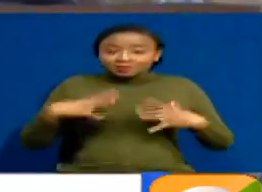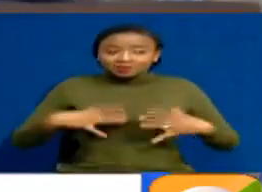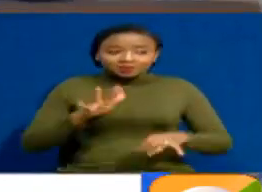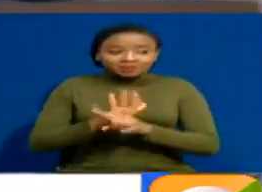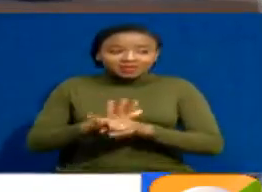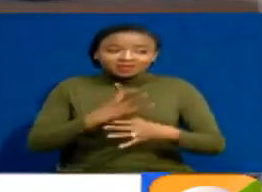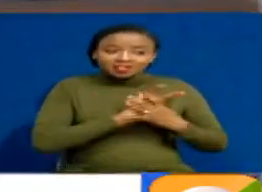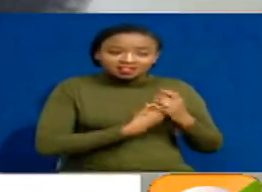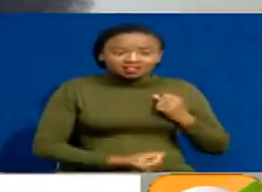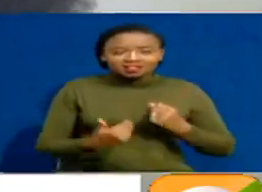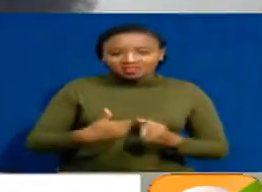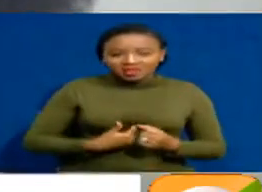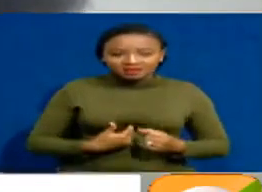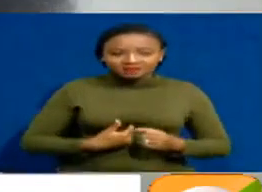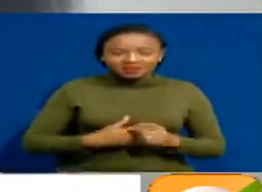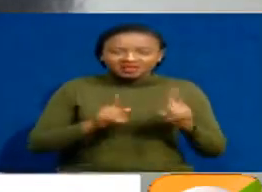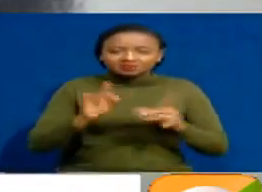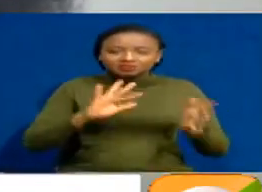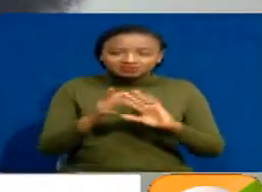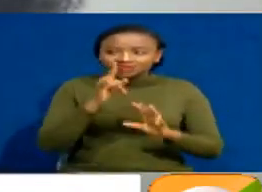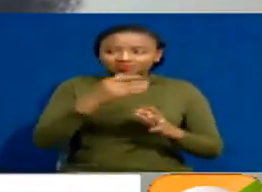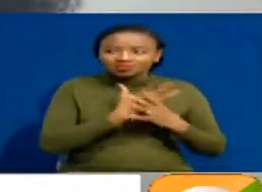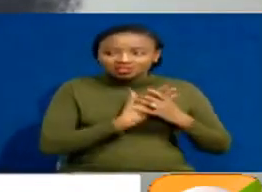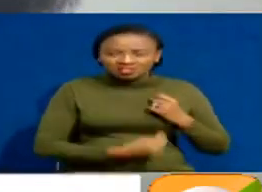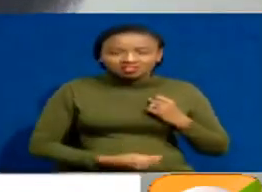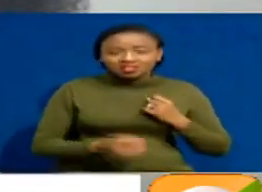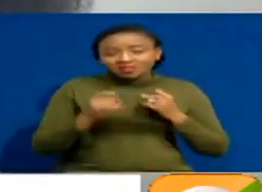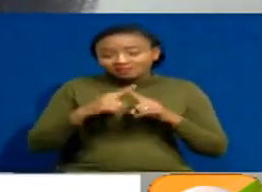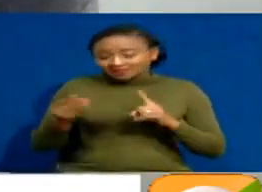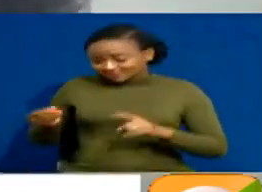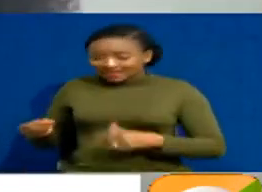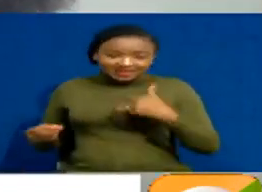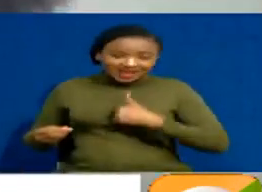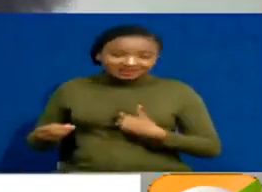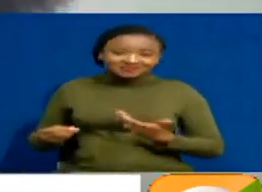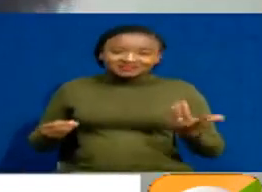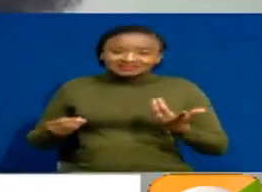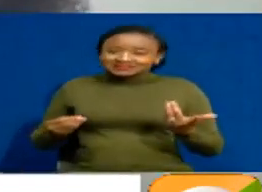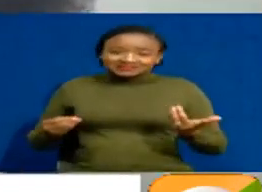wengi. Na the moment unakuwa idle hata kama uko na hiyo pesa, sometimes depression itatokea tu